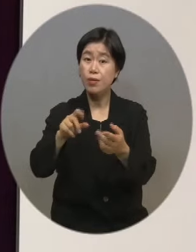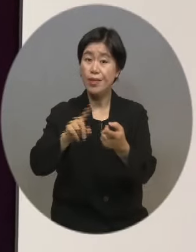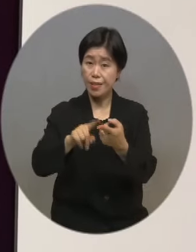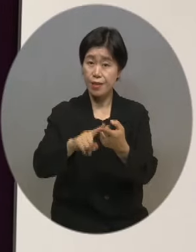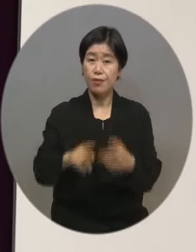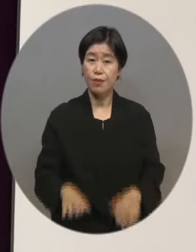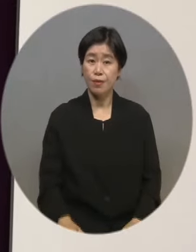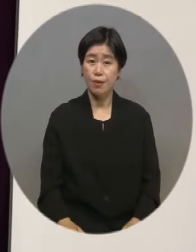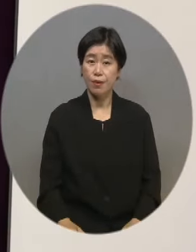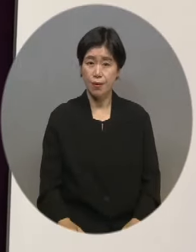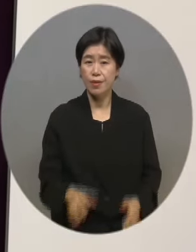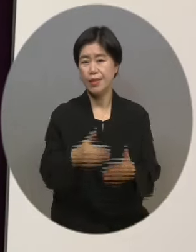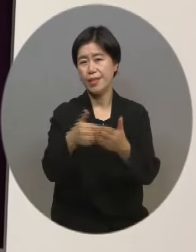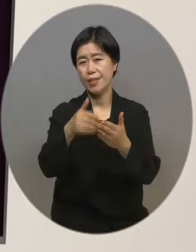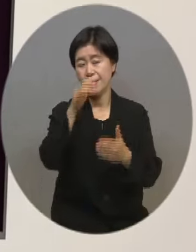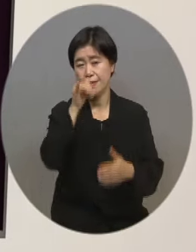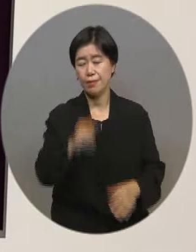기억에 다가가려 합니다.